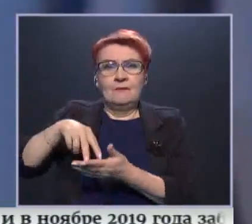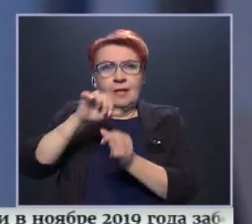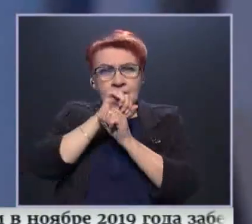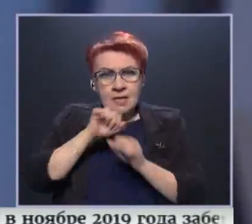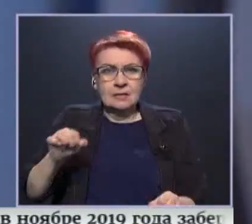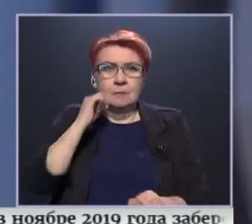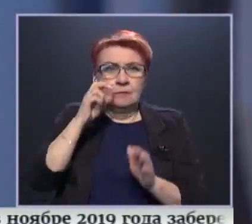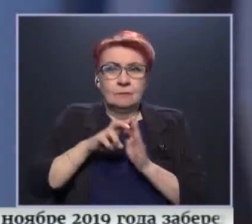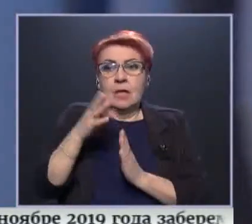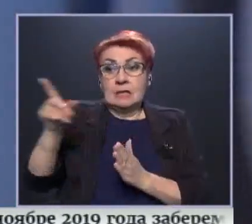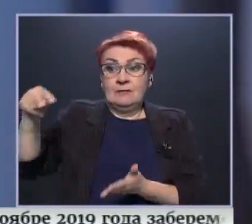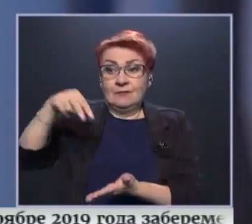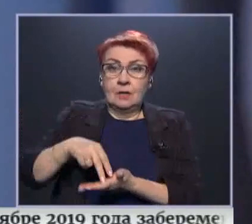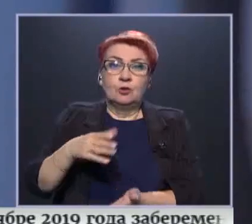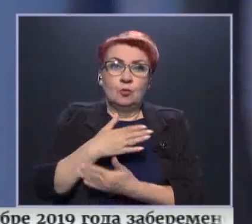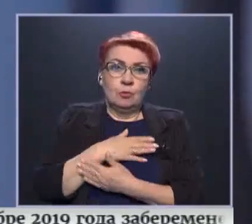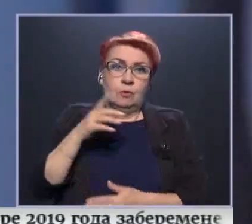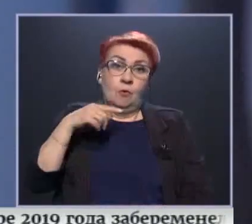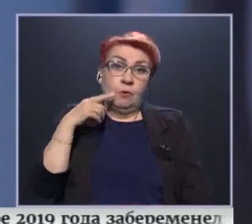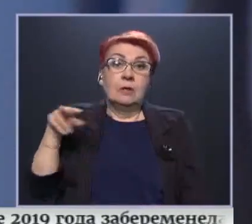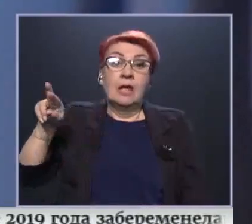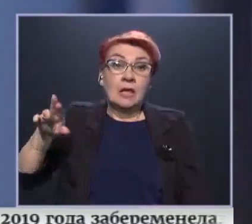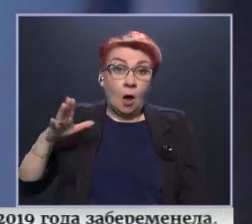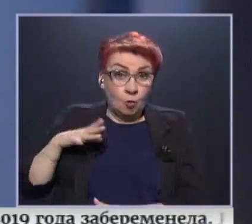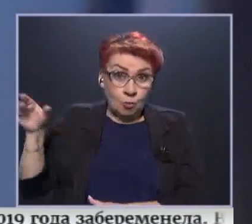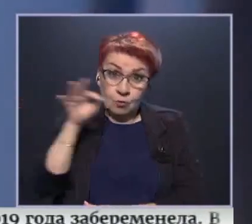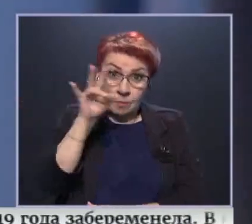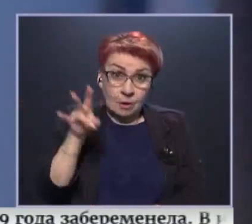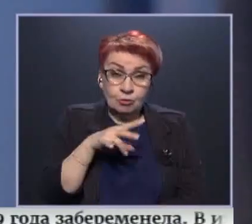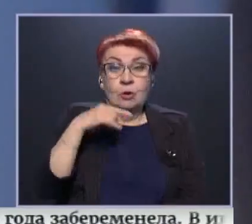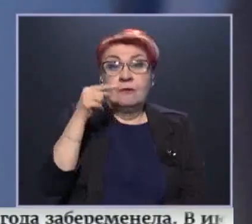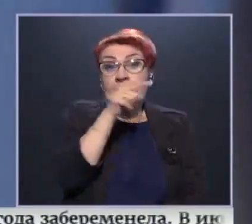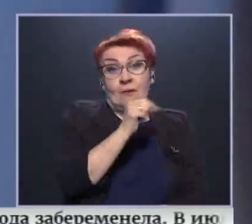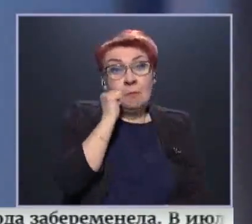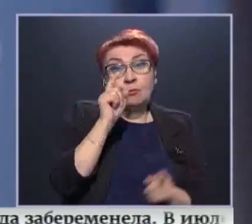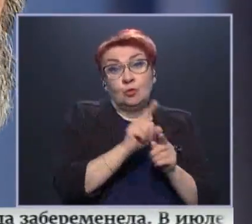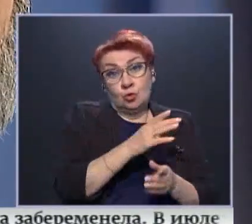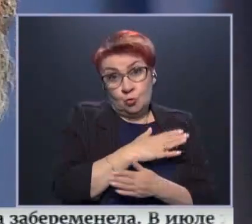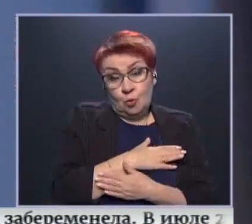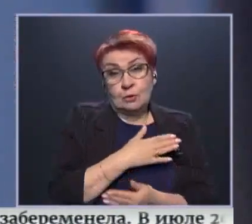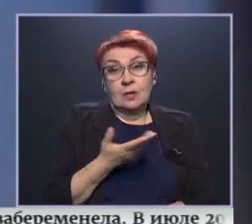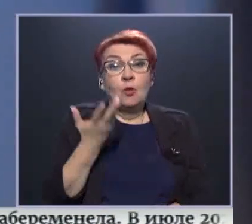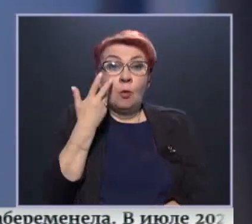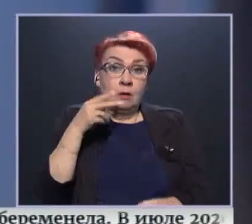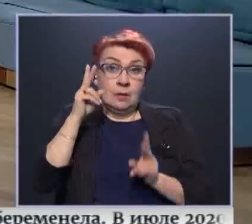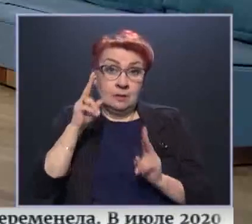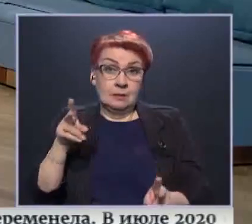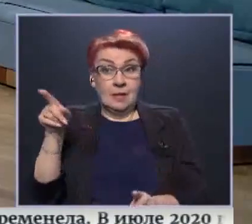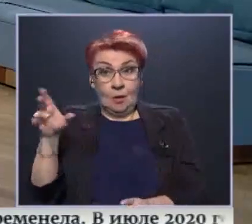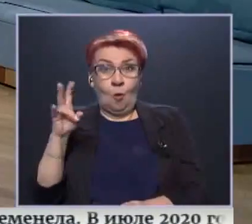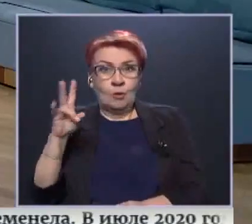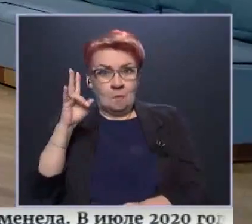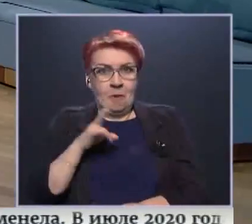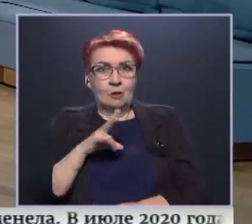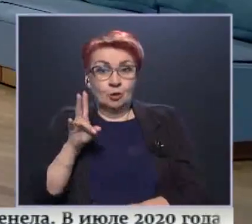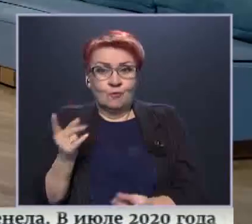вставать, встанешь, говорит, умрешь. Он говорит, знаете, я умру, и вы умрете. Она испугалась страшно совершенно. Говорит, ну, я не знаю, когда. Я просто, говорит, не знаю, когда, но,